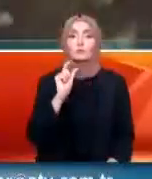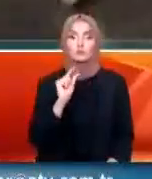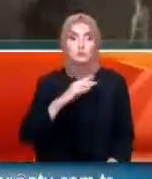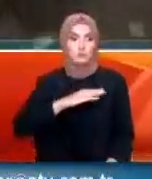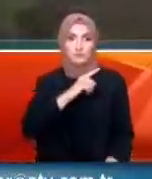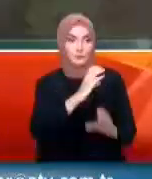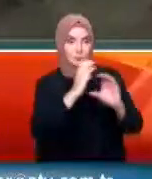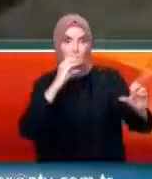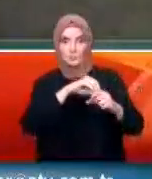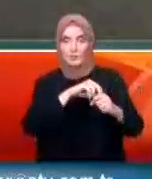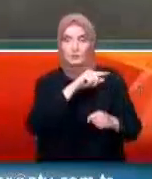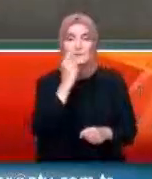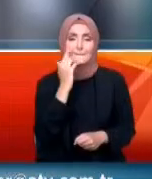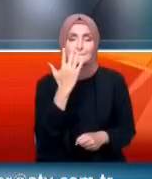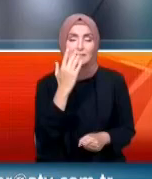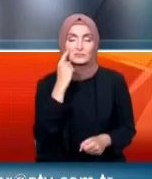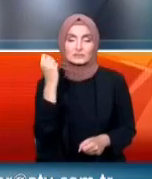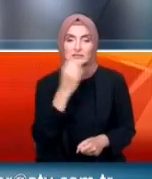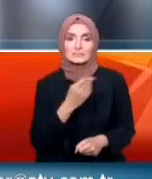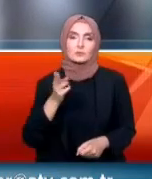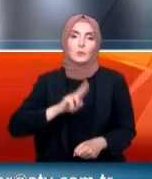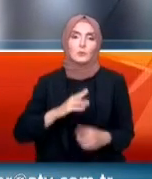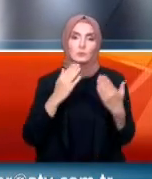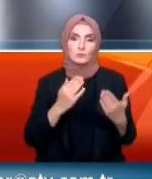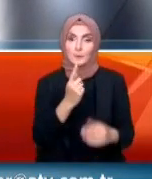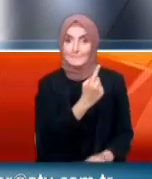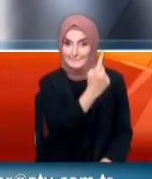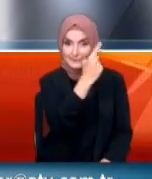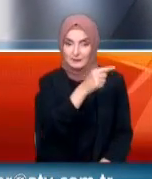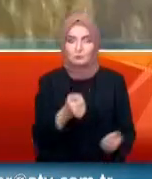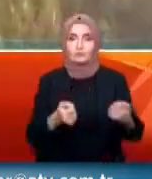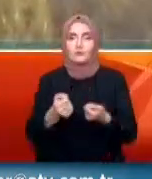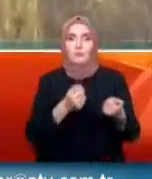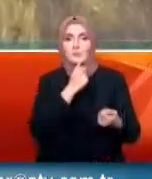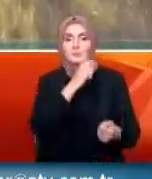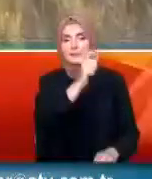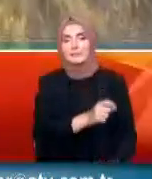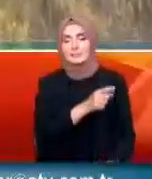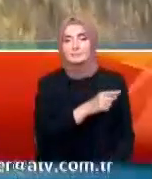otobüste 5 kişi hayatını kaybetti. Onlardan biri de şoför Doğan Duygulu'ydu.